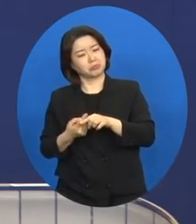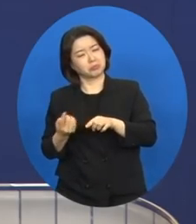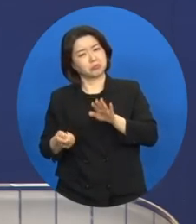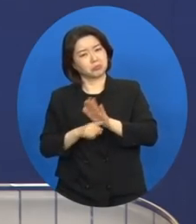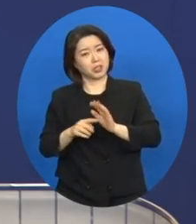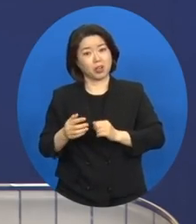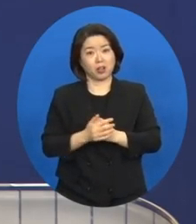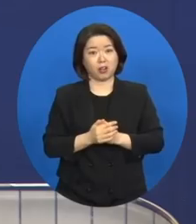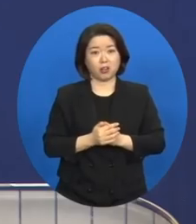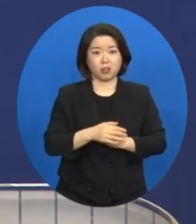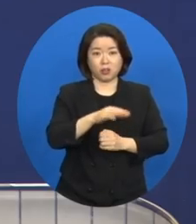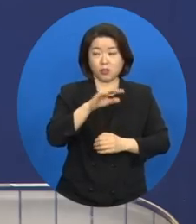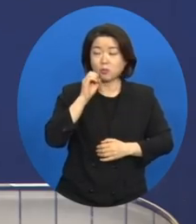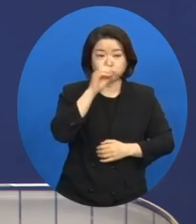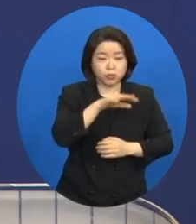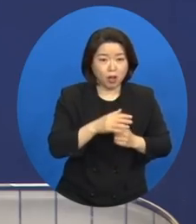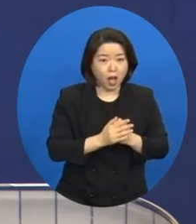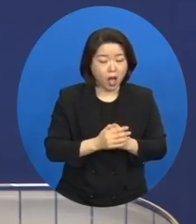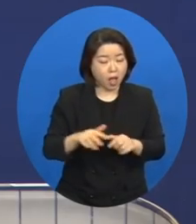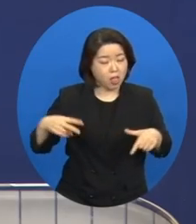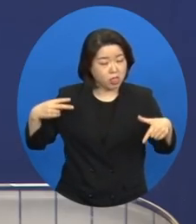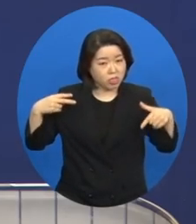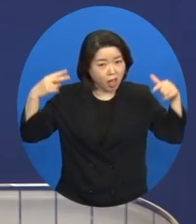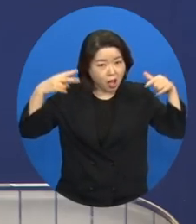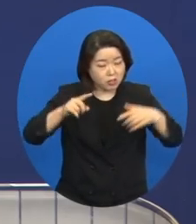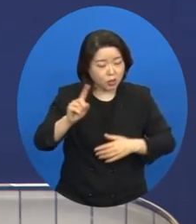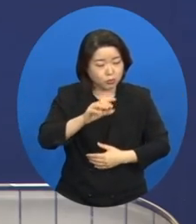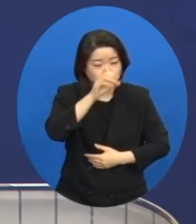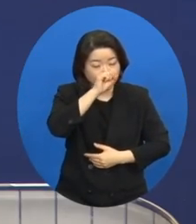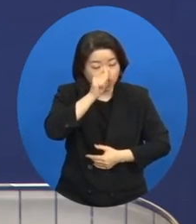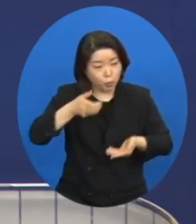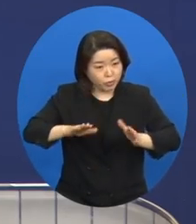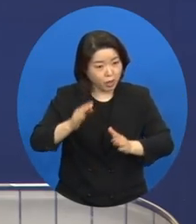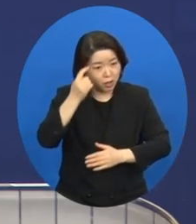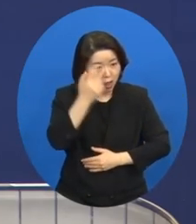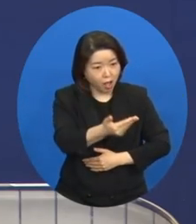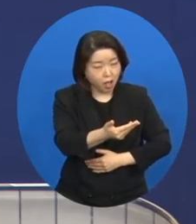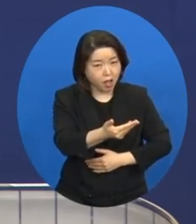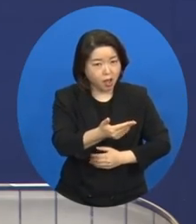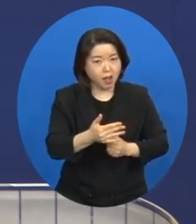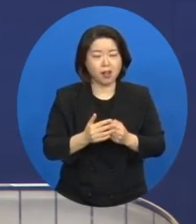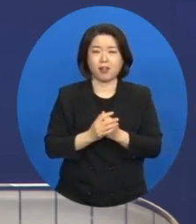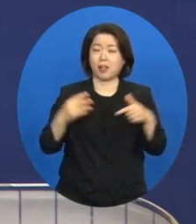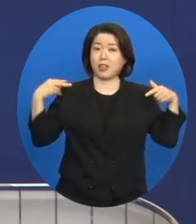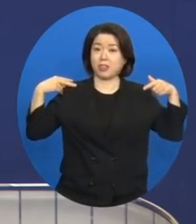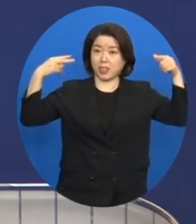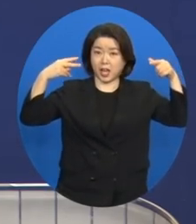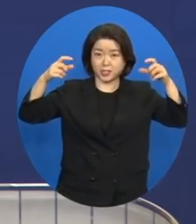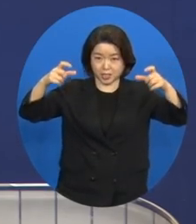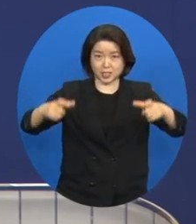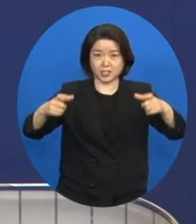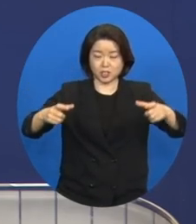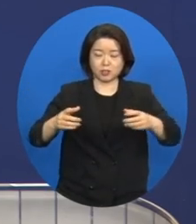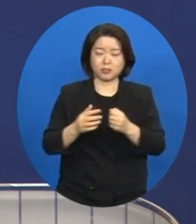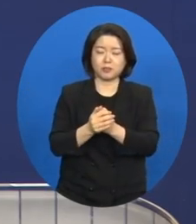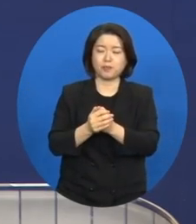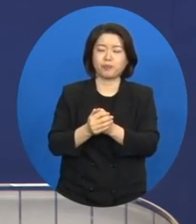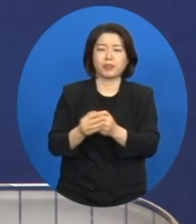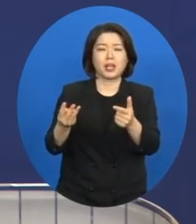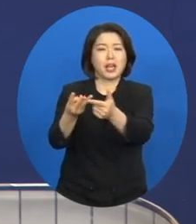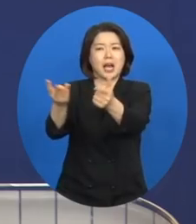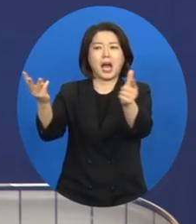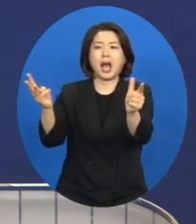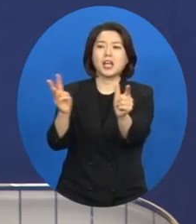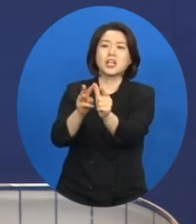물었습니다. 나사렛에서 무슨 선한 것이 나오겠는가? 이 나사렛은요, 이 갈릴리 지역에 그